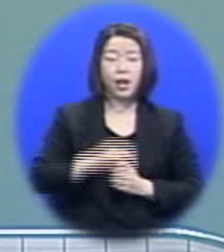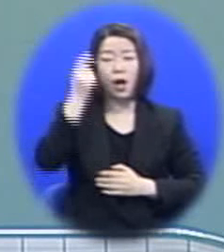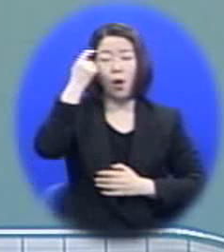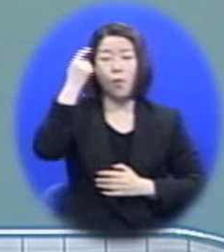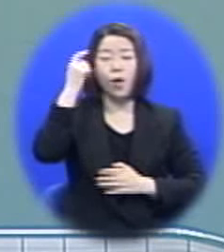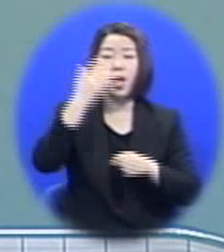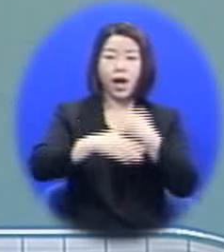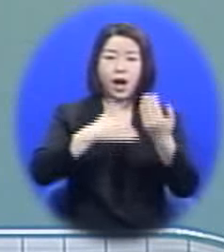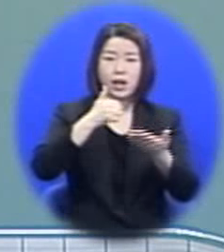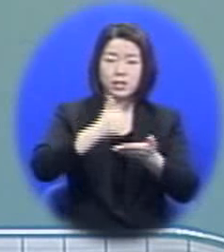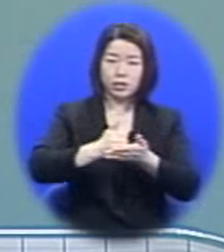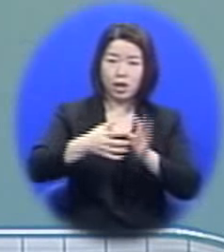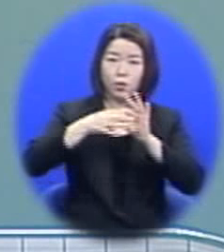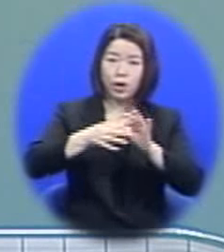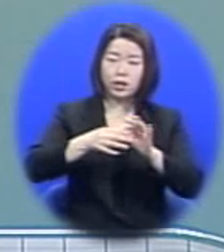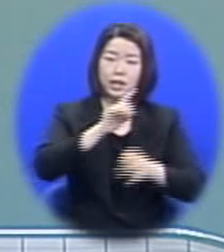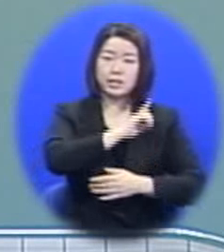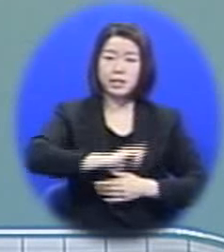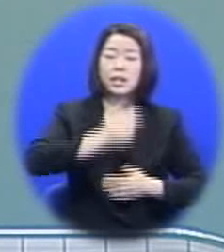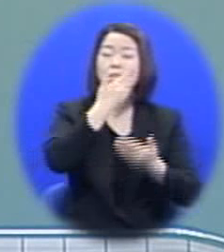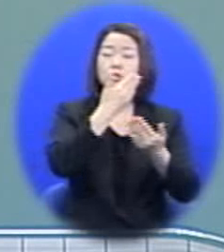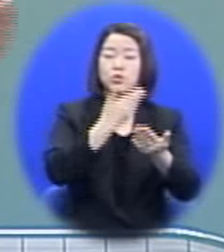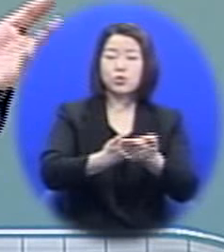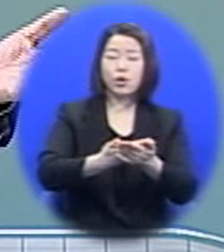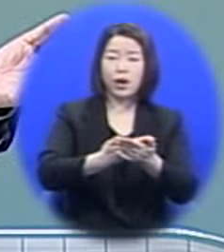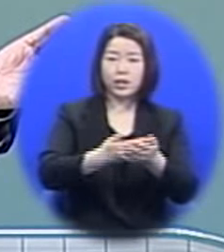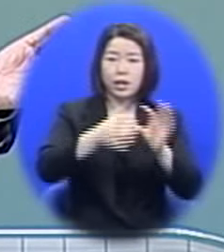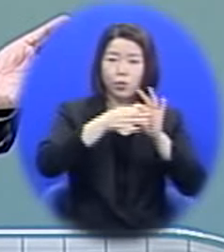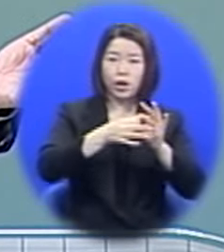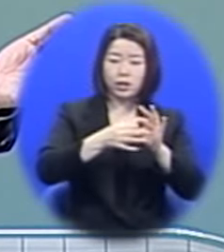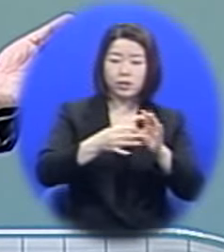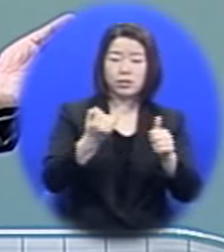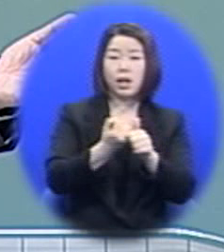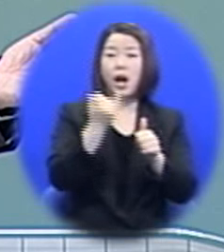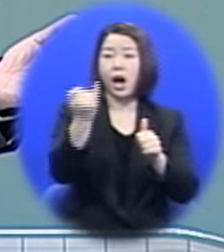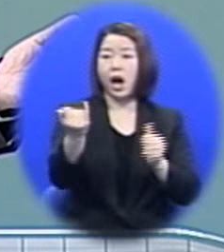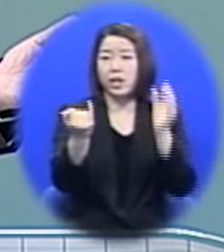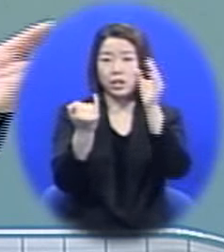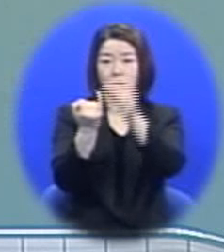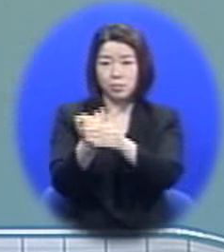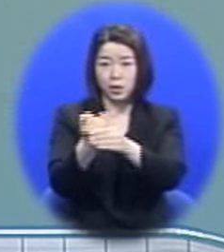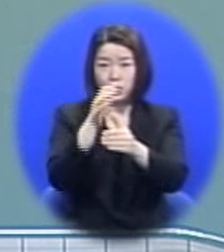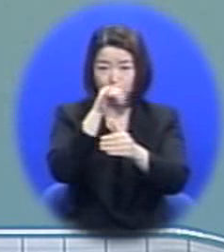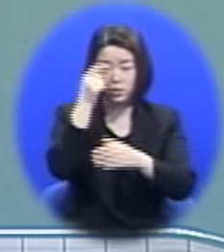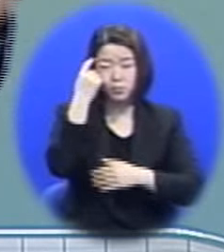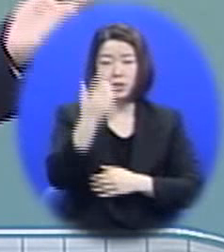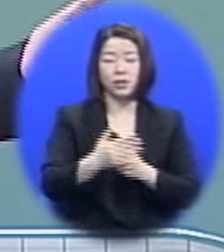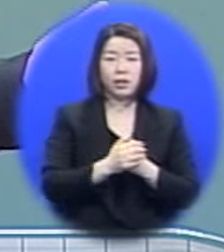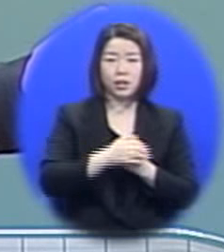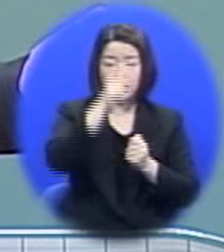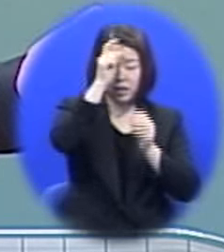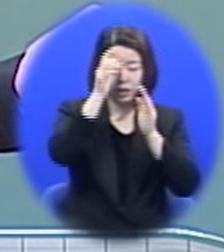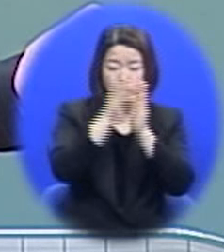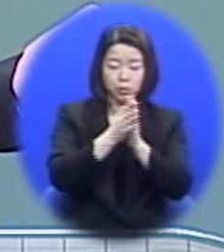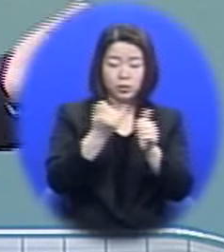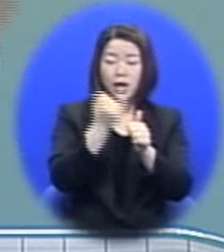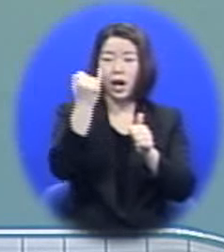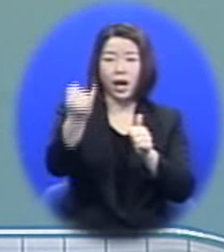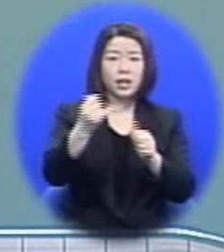왜 하나님과의 관계, 가장 중요한이 관계는 아내에게 맡기나요? 기도는 아내가 하는게